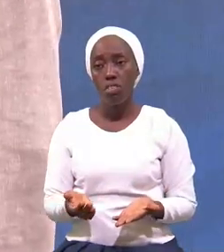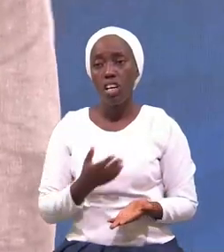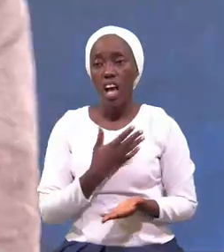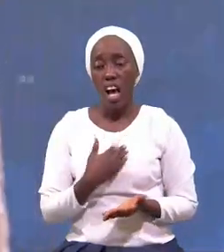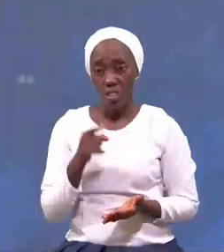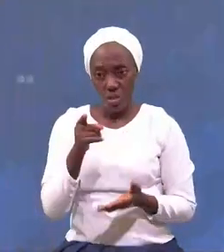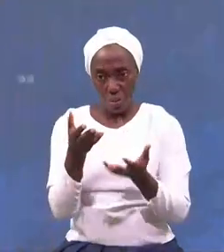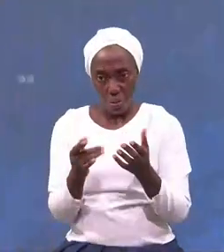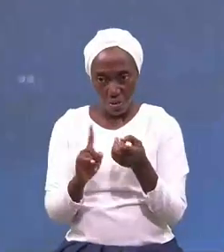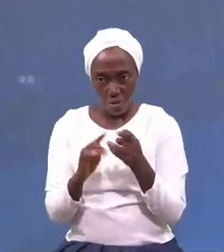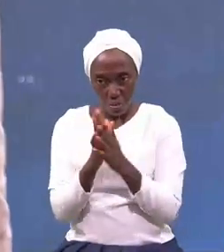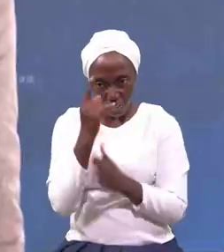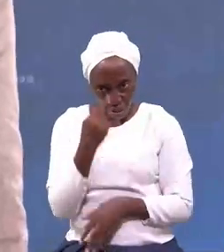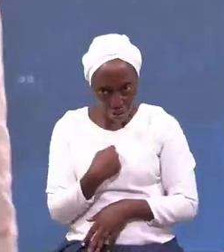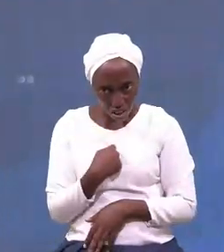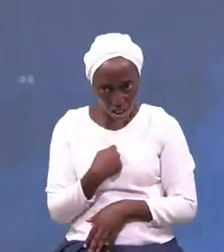Et toi, tu veux maintenant prier pour moi?